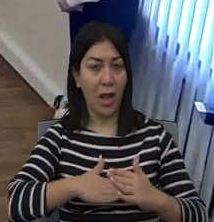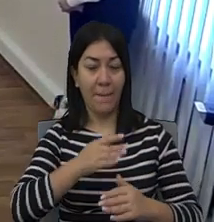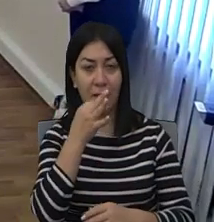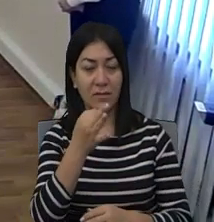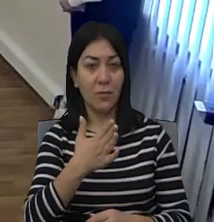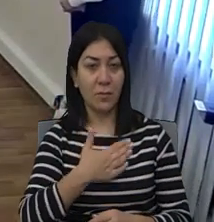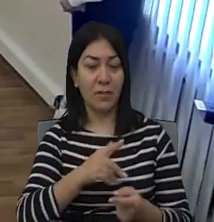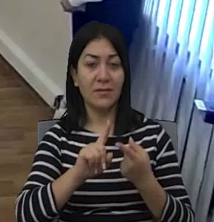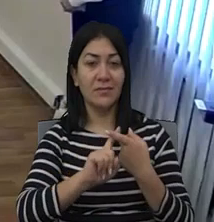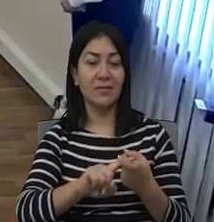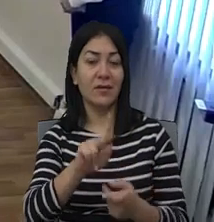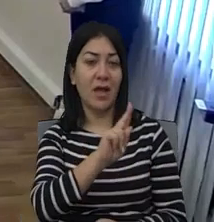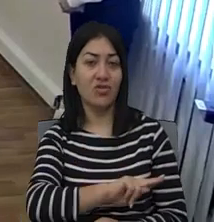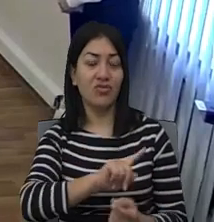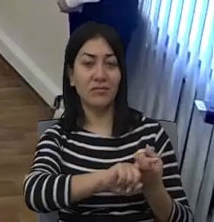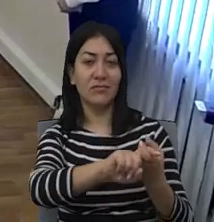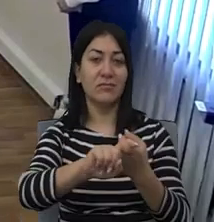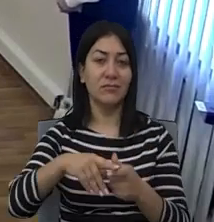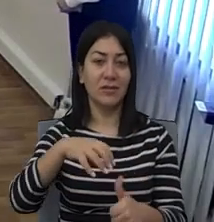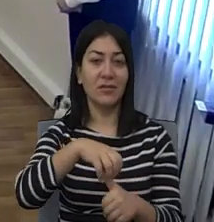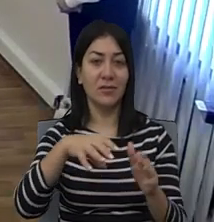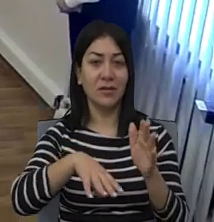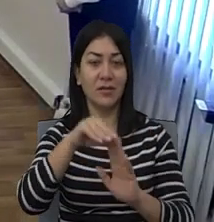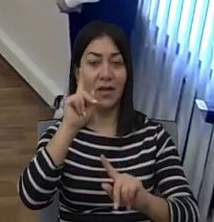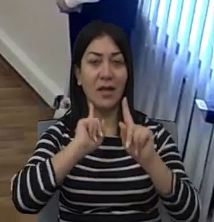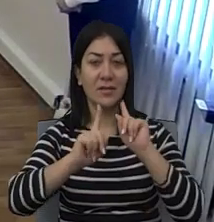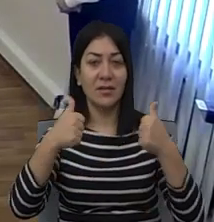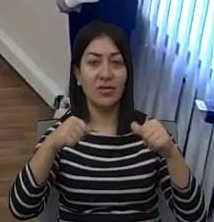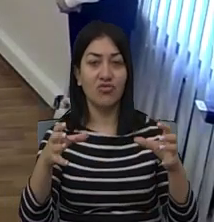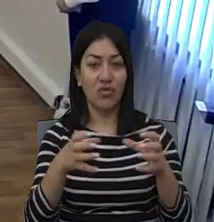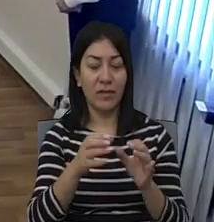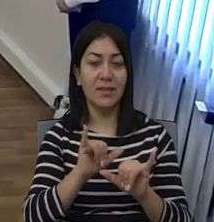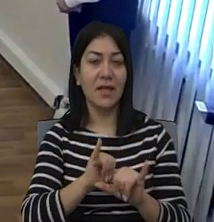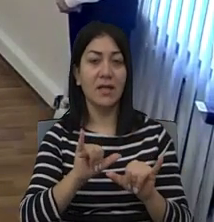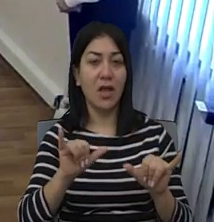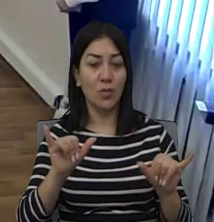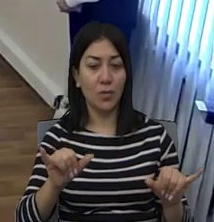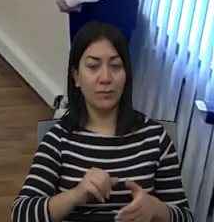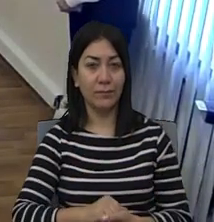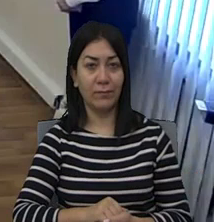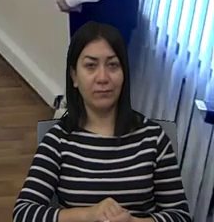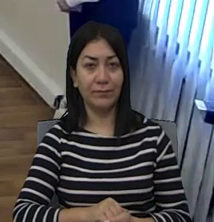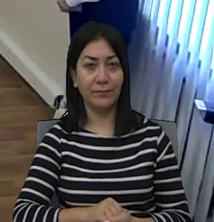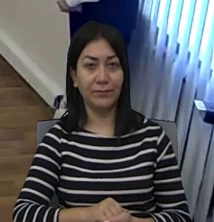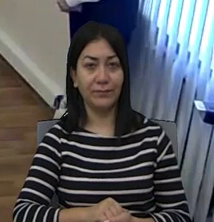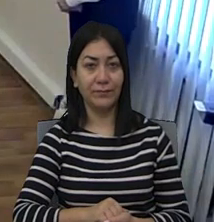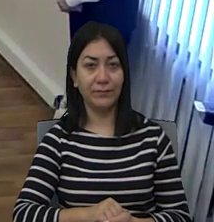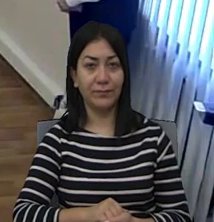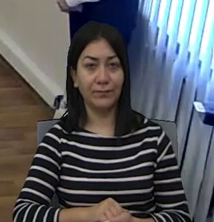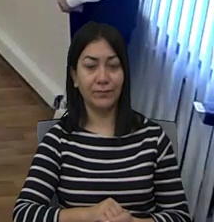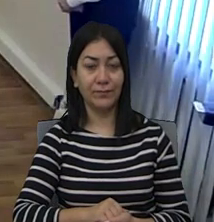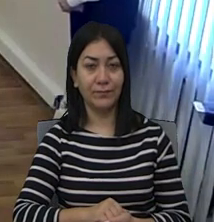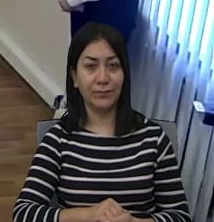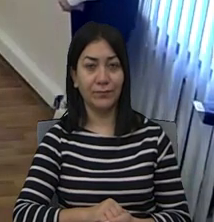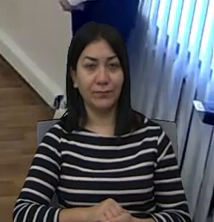մեր համագործակցությունը կենտրոնական դրական հանձնաժողովի հետ ընդլայնվում է. It is a true delight for the IFES team to work with the